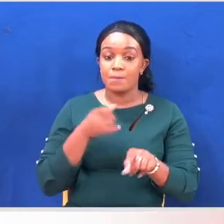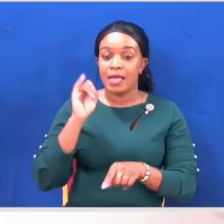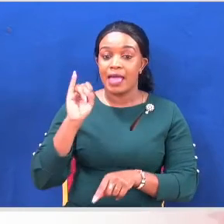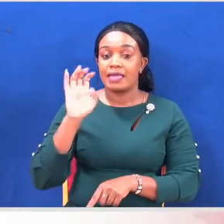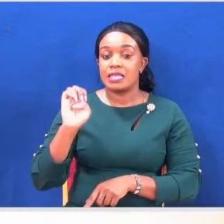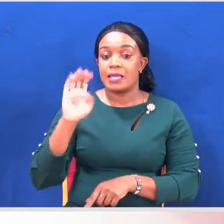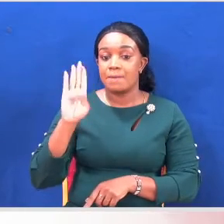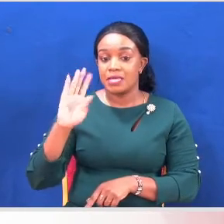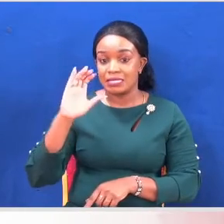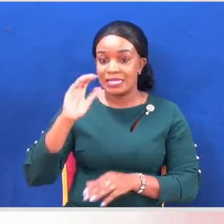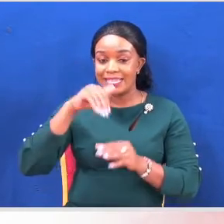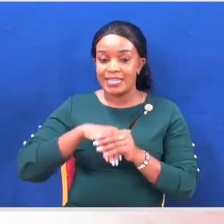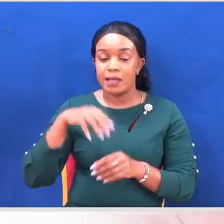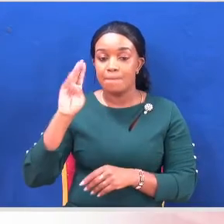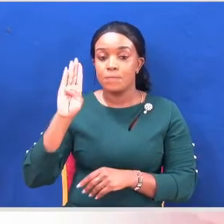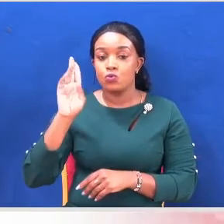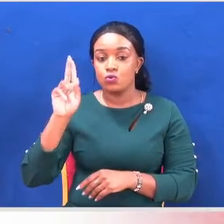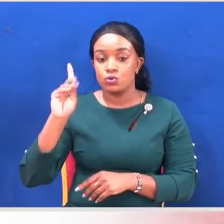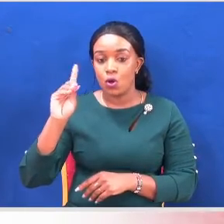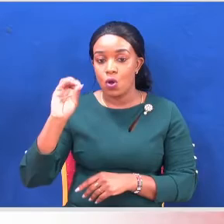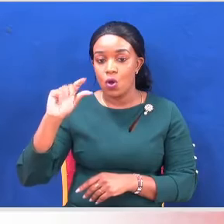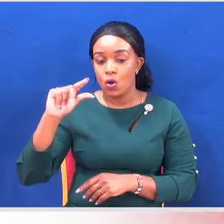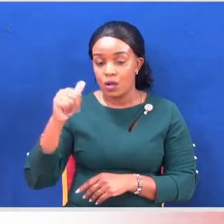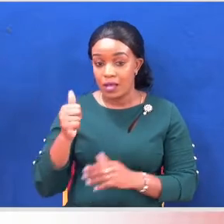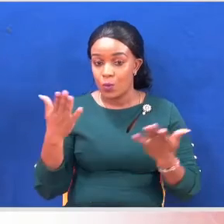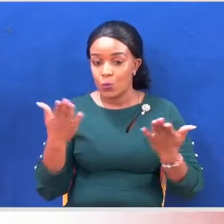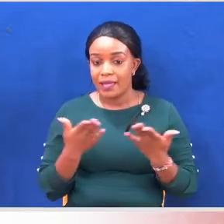kupigia kura cha Budonga, ambapo mwaniaji